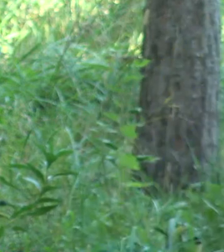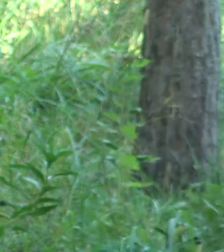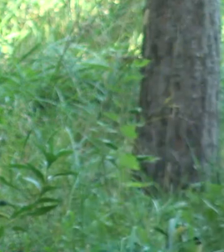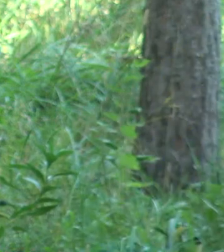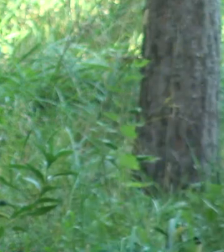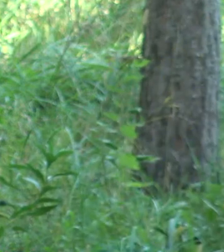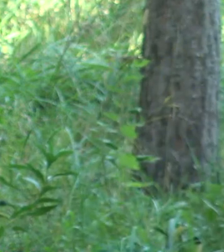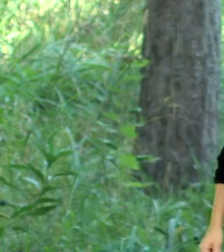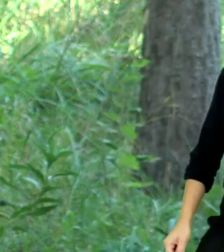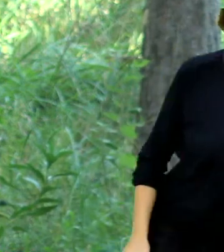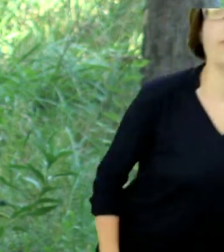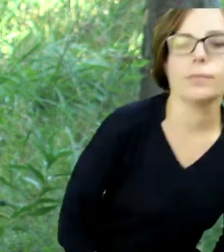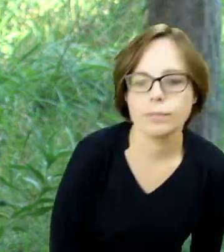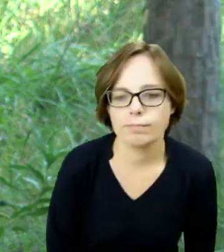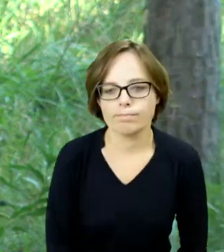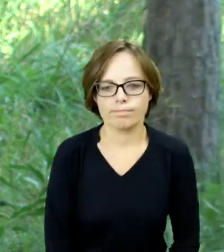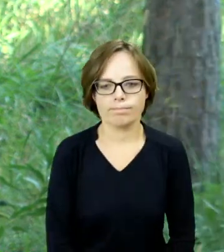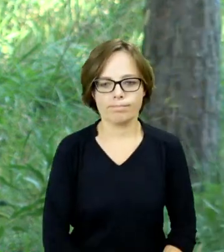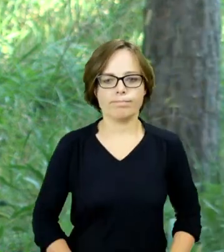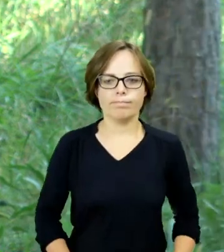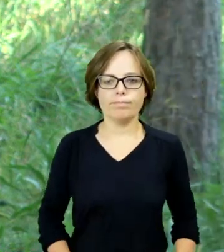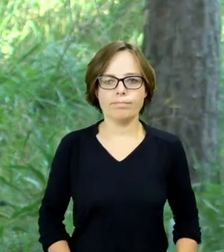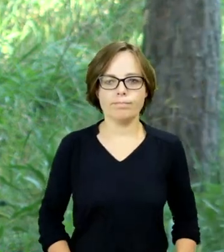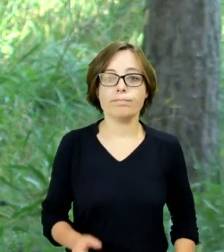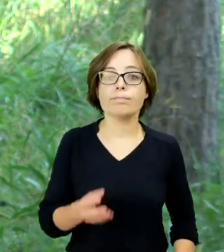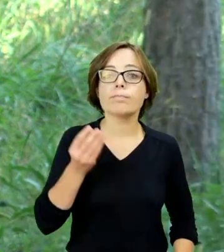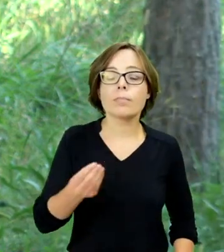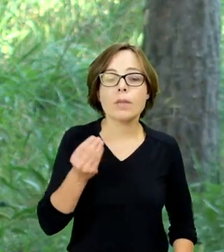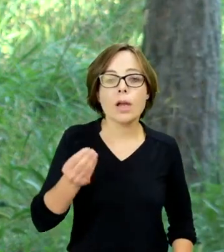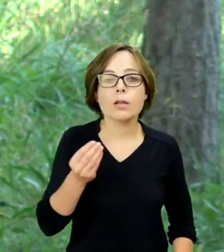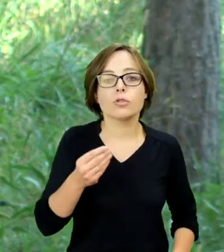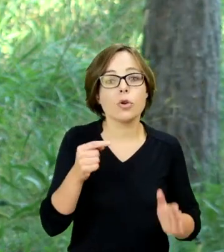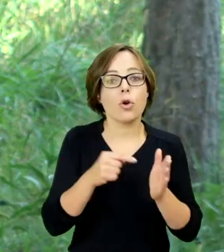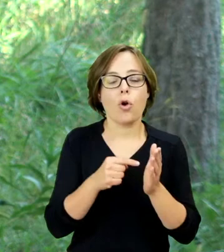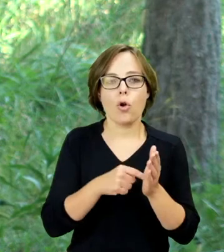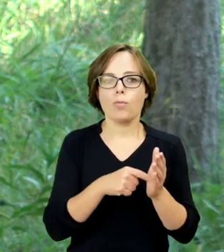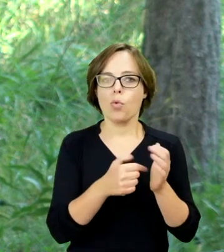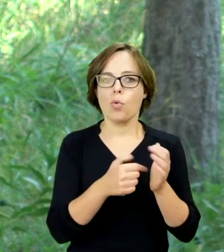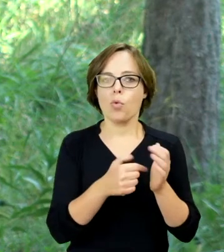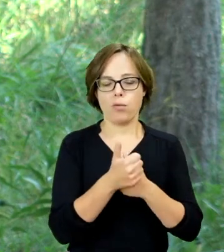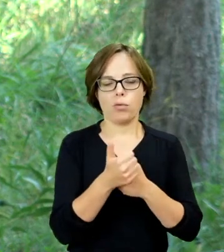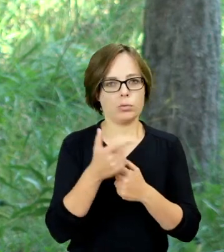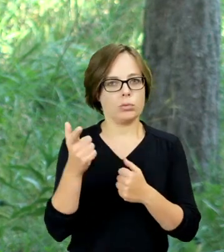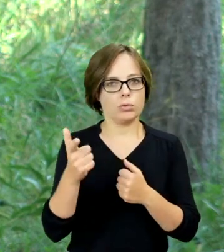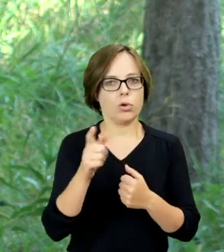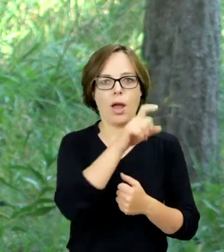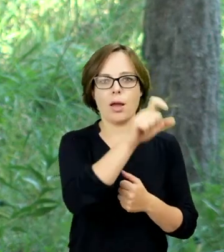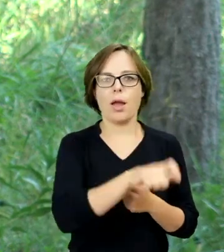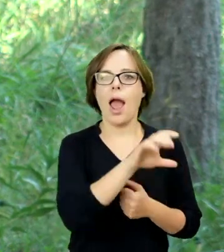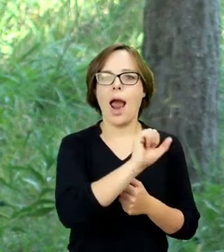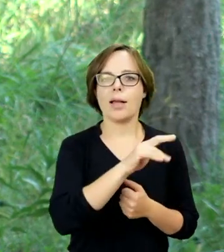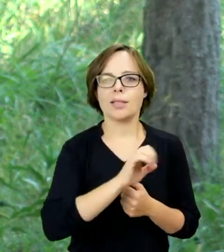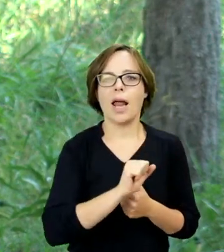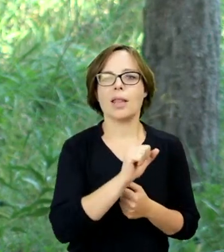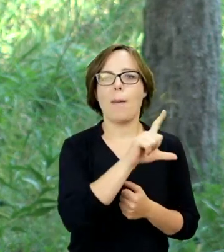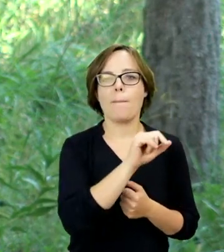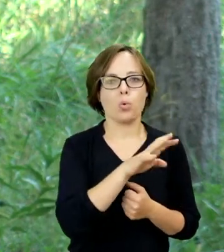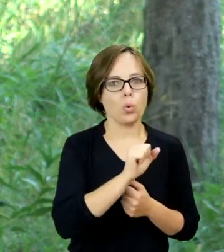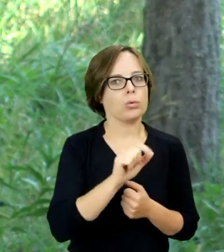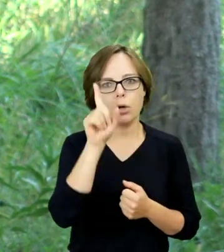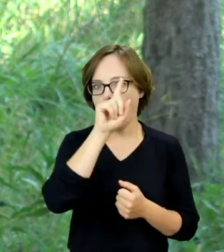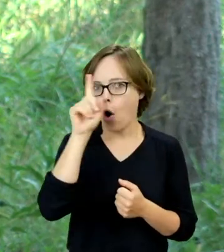No i jeszcze to, co świadczy o tym, że Aleksandra Piłsudska była osobą niezwykle docenianą,